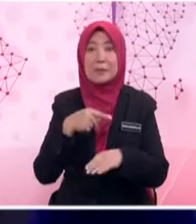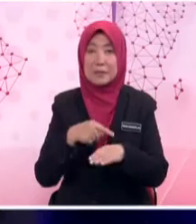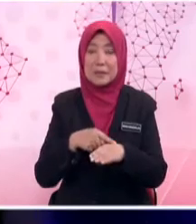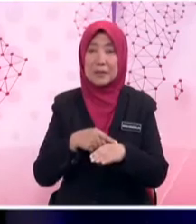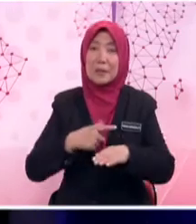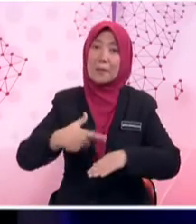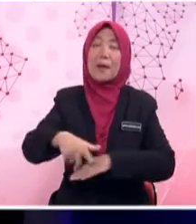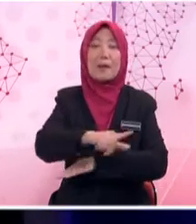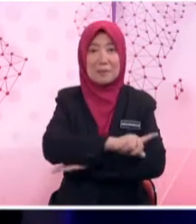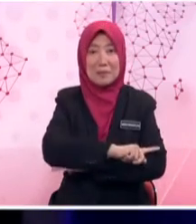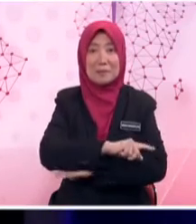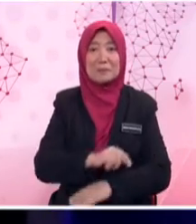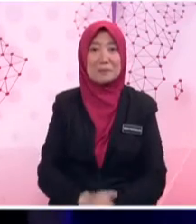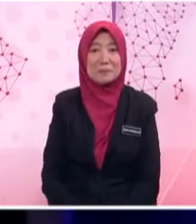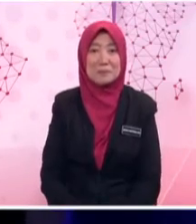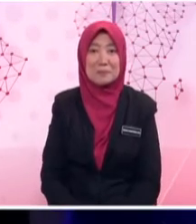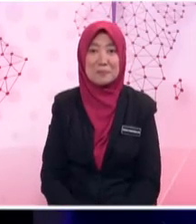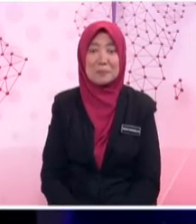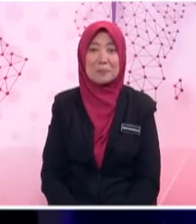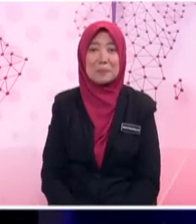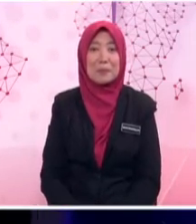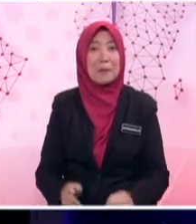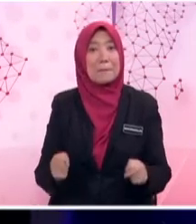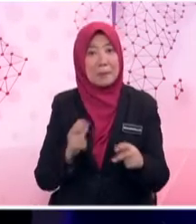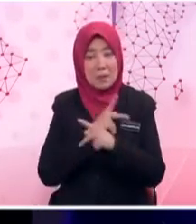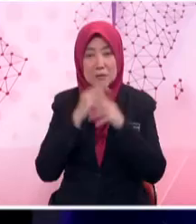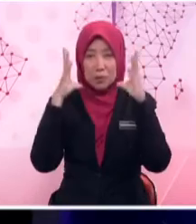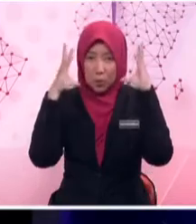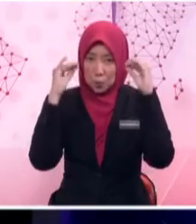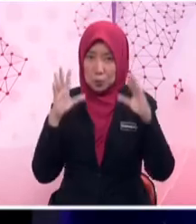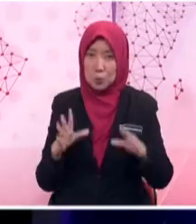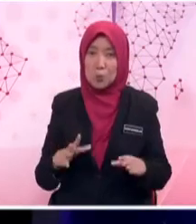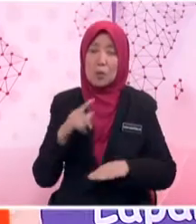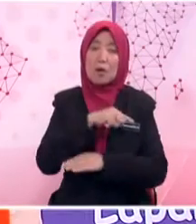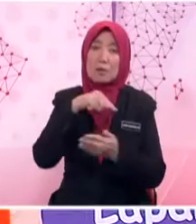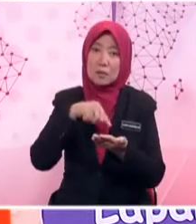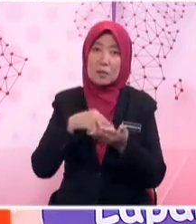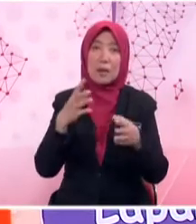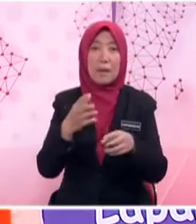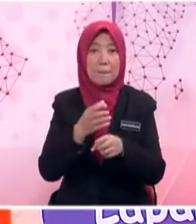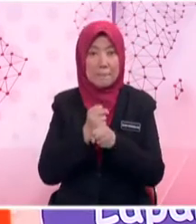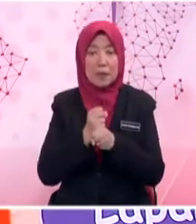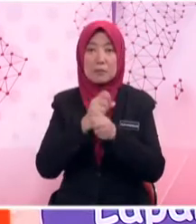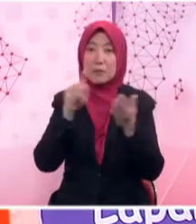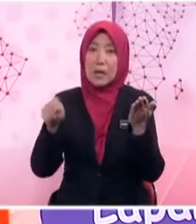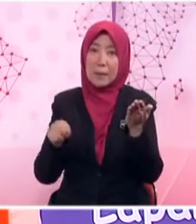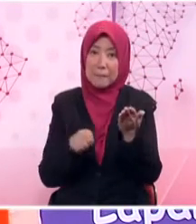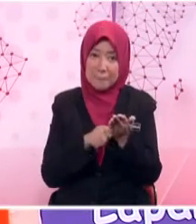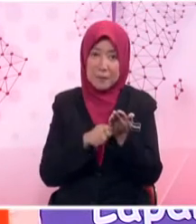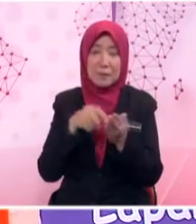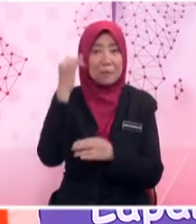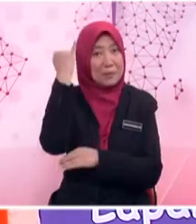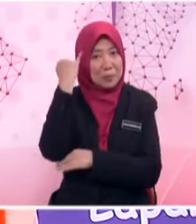Bagus, Rina. Terima kasih, cikgu. Hari ini dapat menambahkan pengetahuan sebenarnya, mengingatkan kembali tentang ayat tunggal ini.